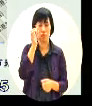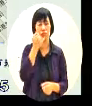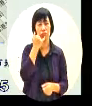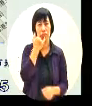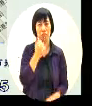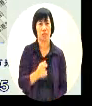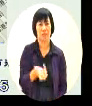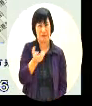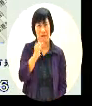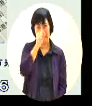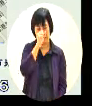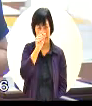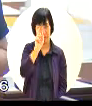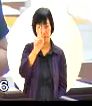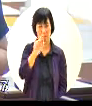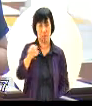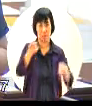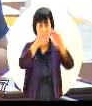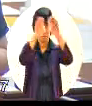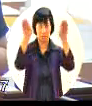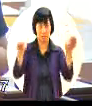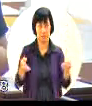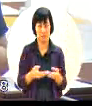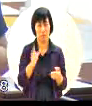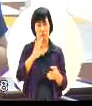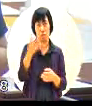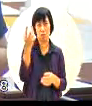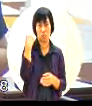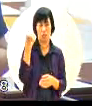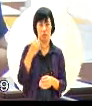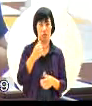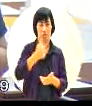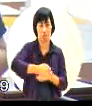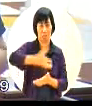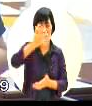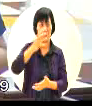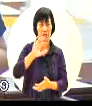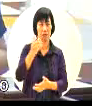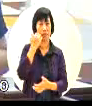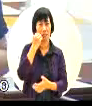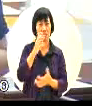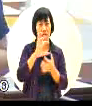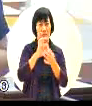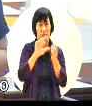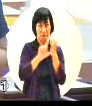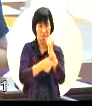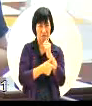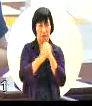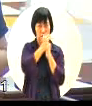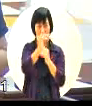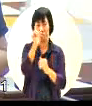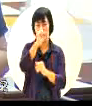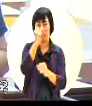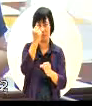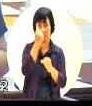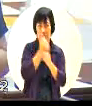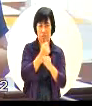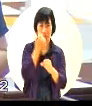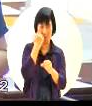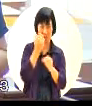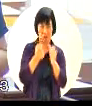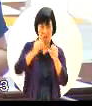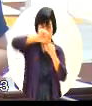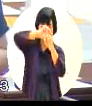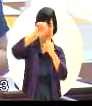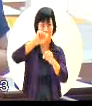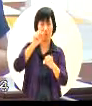都迄片吼、哦，有一挂旧的建筑物，啊，因为未建立法令，未当去起，所以吼、哦，即阵啊拢话拢放伫遐荒废，啊话